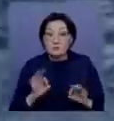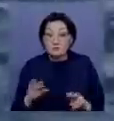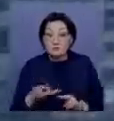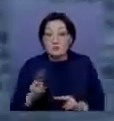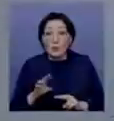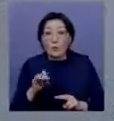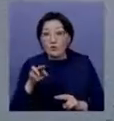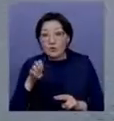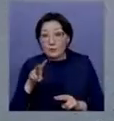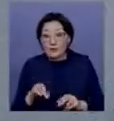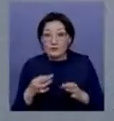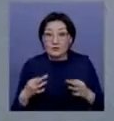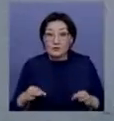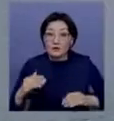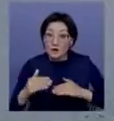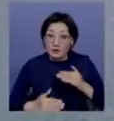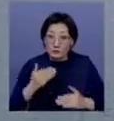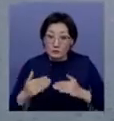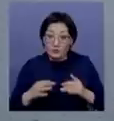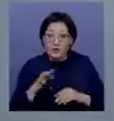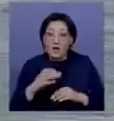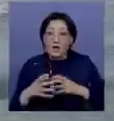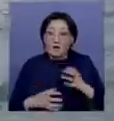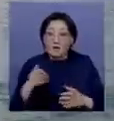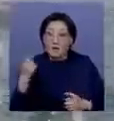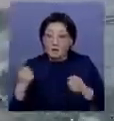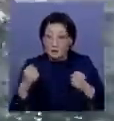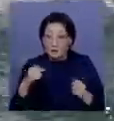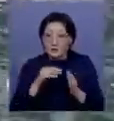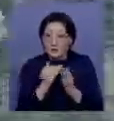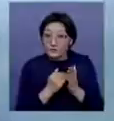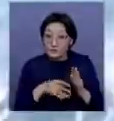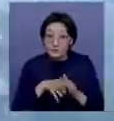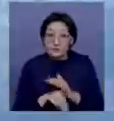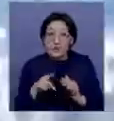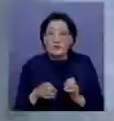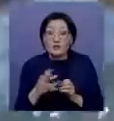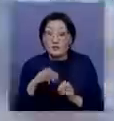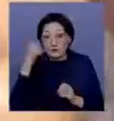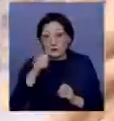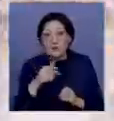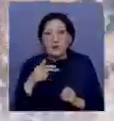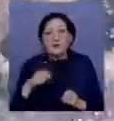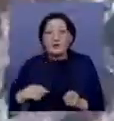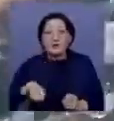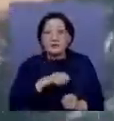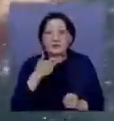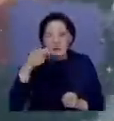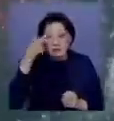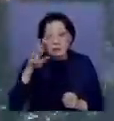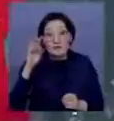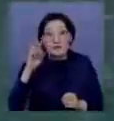кетелік, Ocean Man ашық суда жүзу бойынша халықаралық жарыс болып табылады. Алғаш рет 2015 жылы Испания, Италия